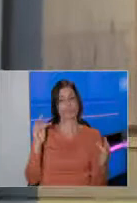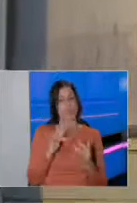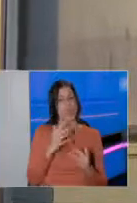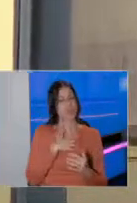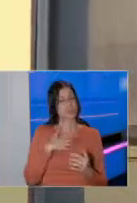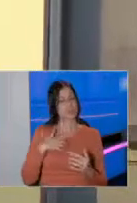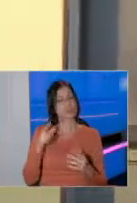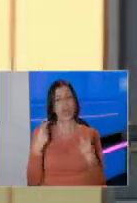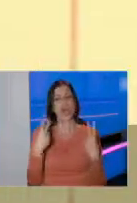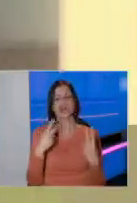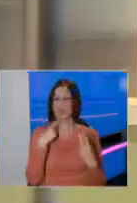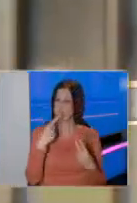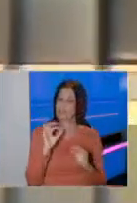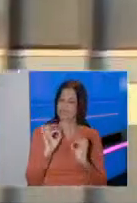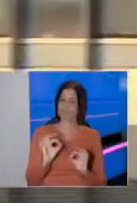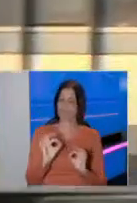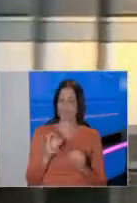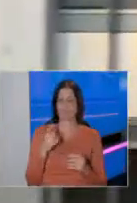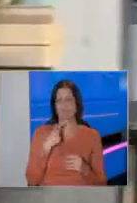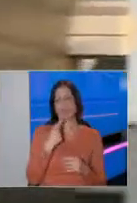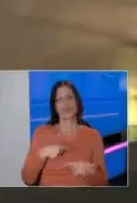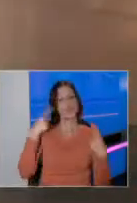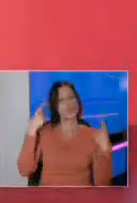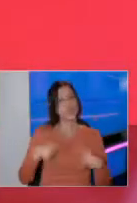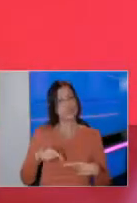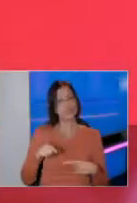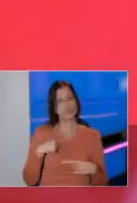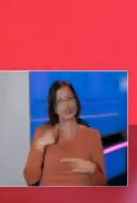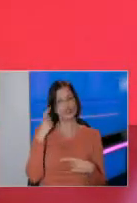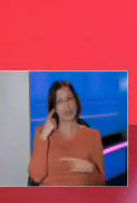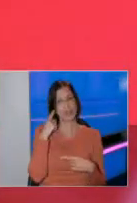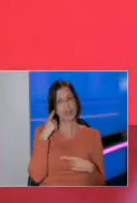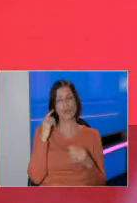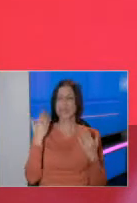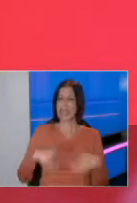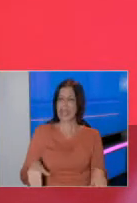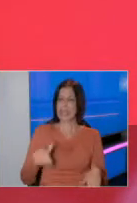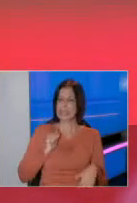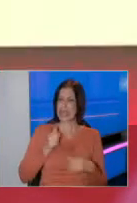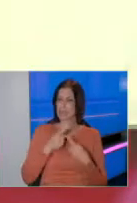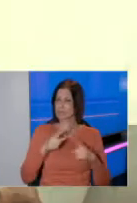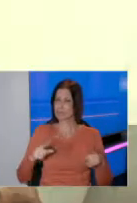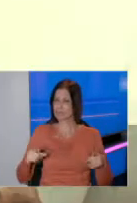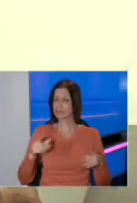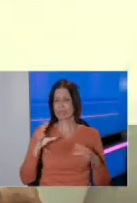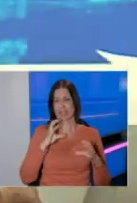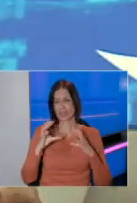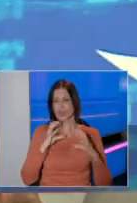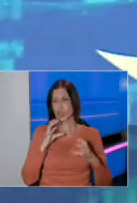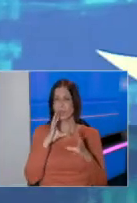חשוב, וצריך גם להגיד להם שפו. במהלך היום, עידן, שמענו נכי צה"ל בכל מיני פלטפורמות תקשורתיות, מדברים